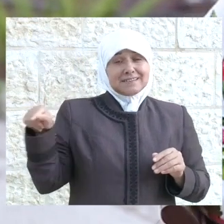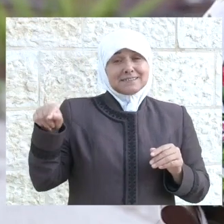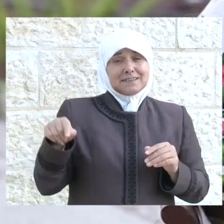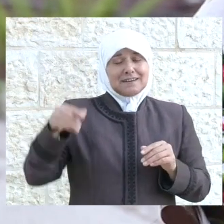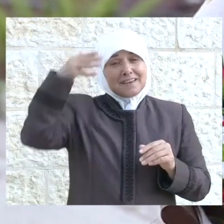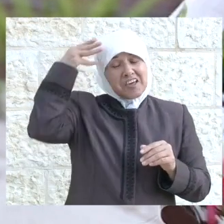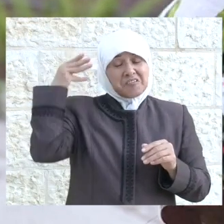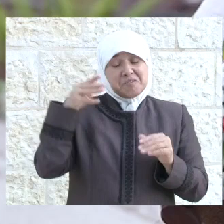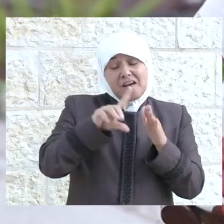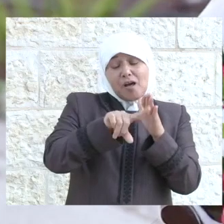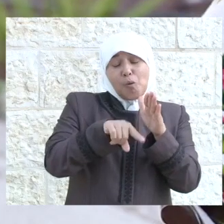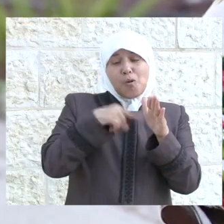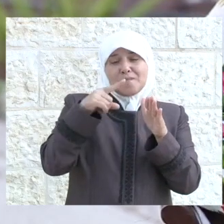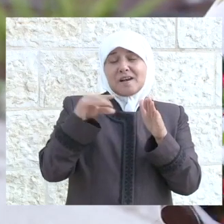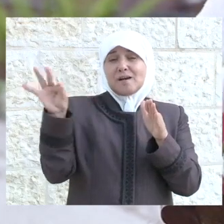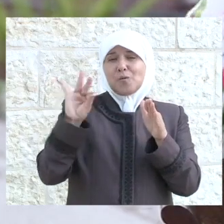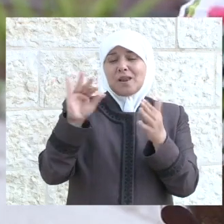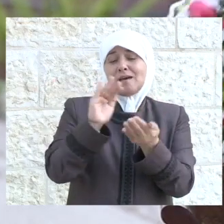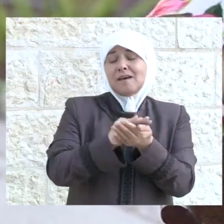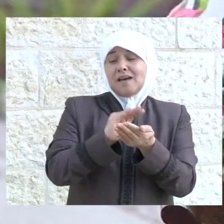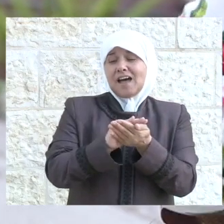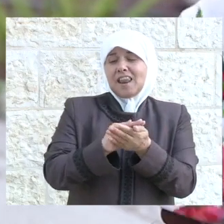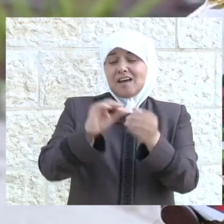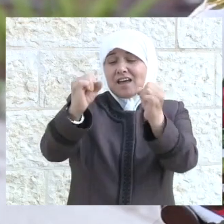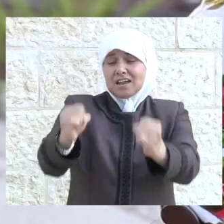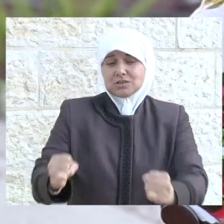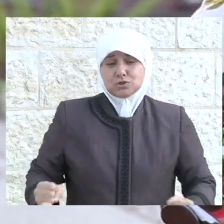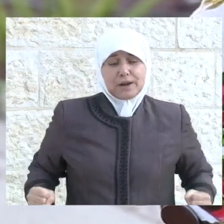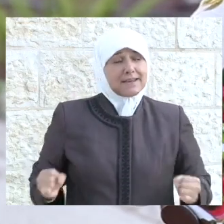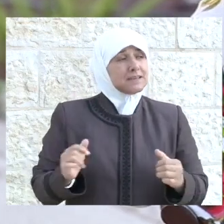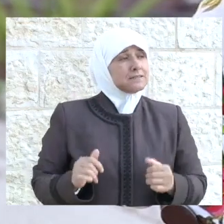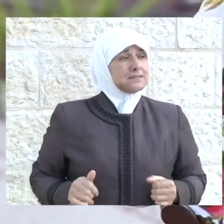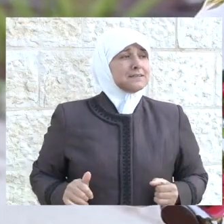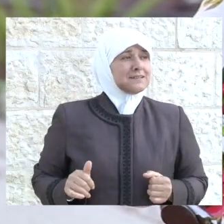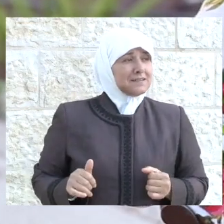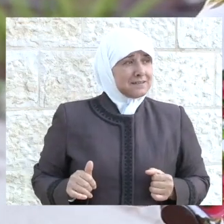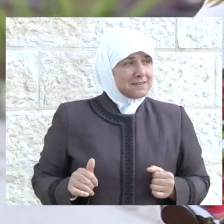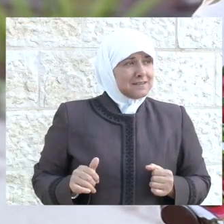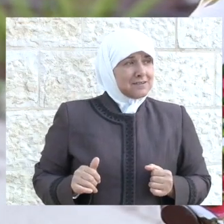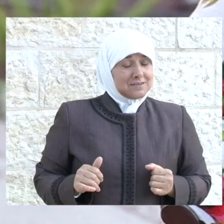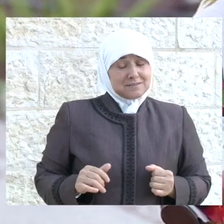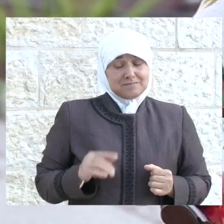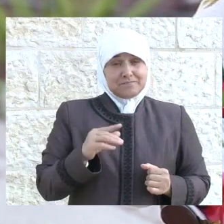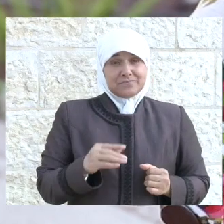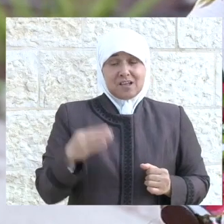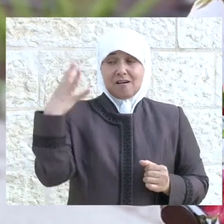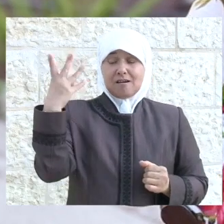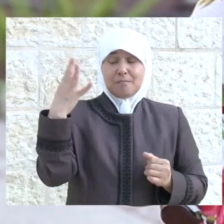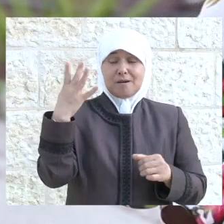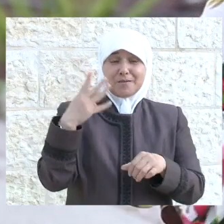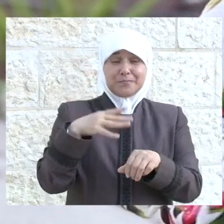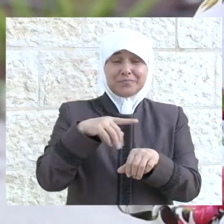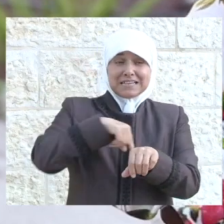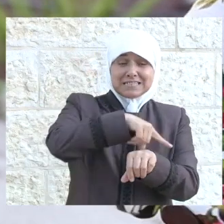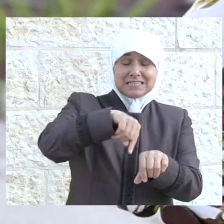طلعنا على الحدود الإيطالية السويسرية، تسلقنا على الجليد لمدة 4 ساعات. أوه.